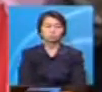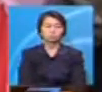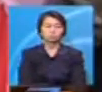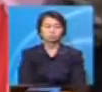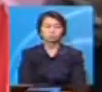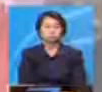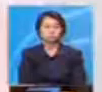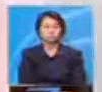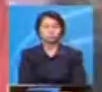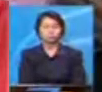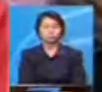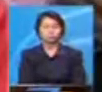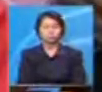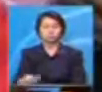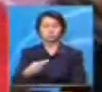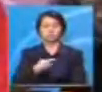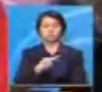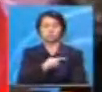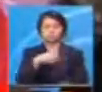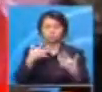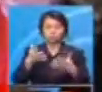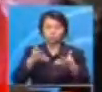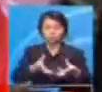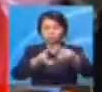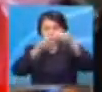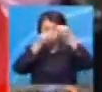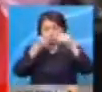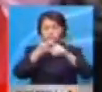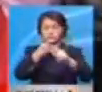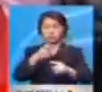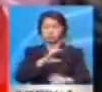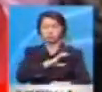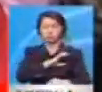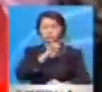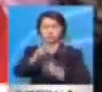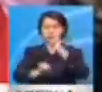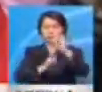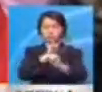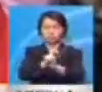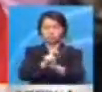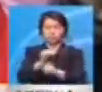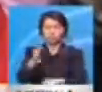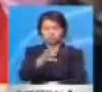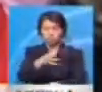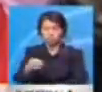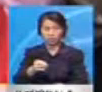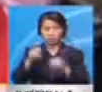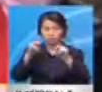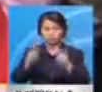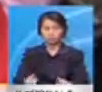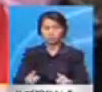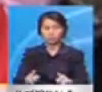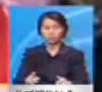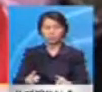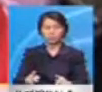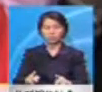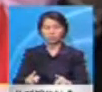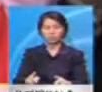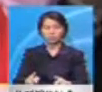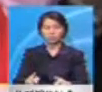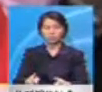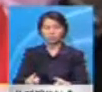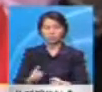ketiga kita telah dapat maklumat daripada interpol dan juga pihak Homeland